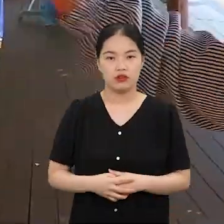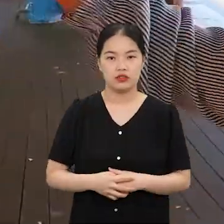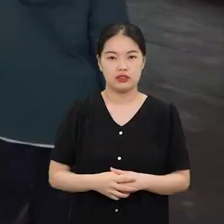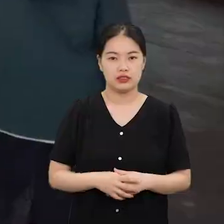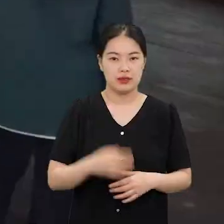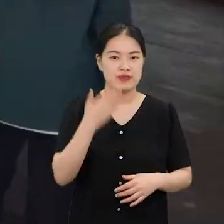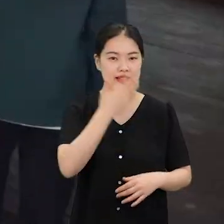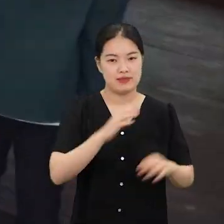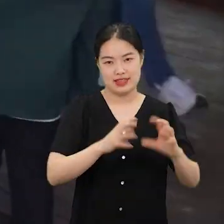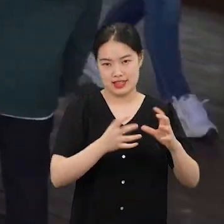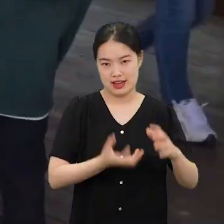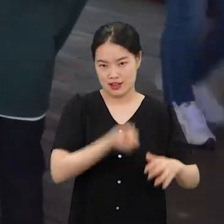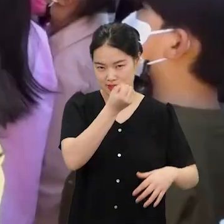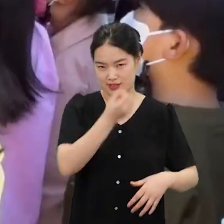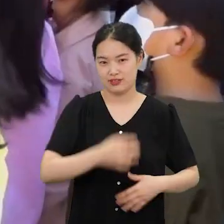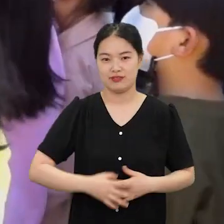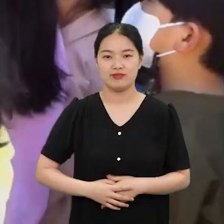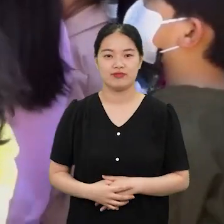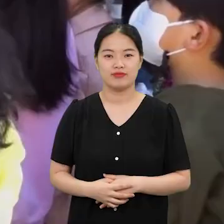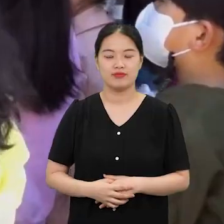필리핀.